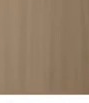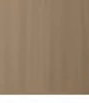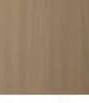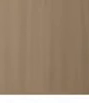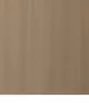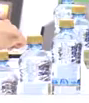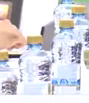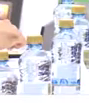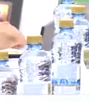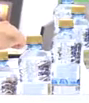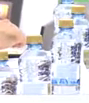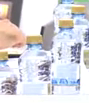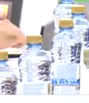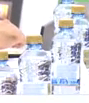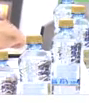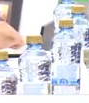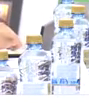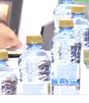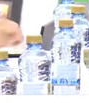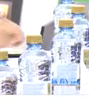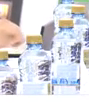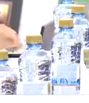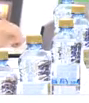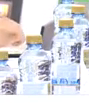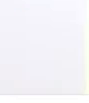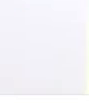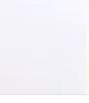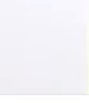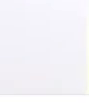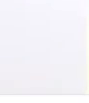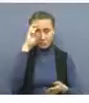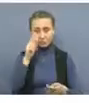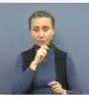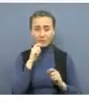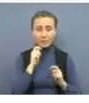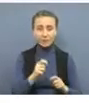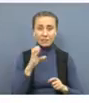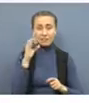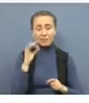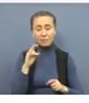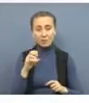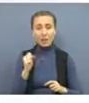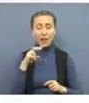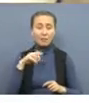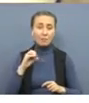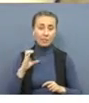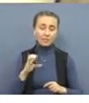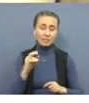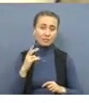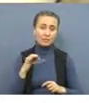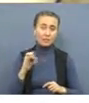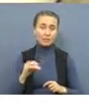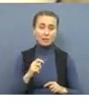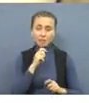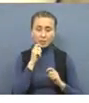и правдивость? Член жюри, акын, лауреат государственной молодежной премии «Дарын» и «Серпер» Алмаз Темирбай отметил, что цикл